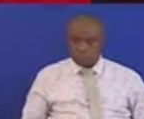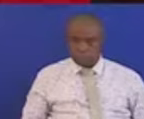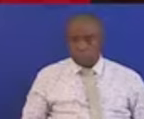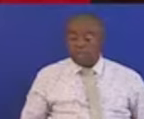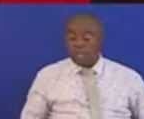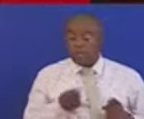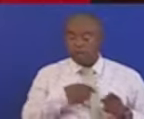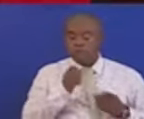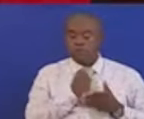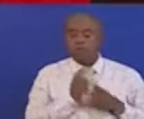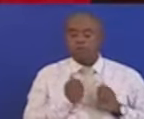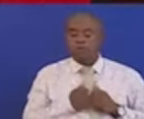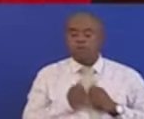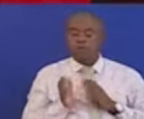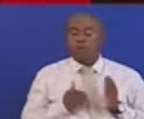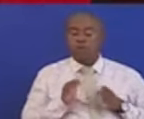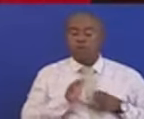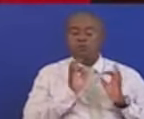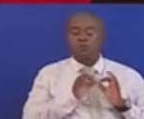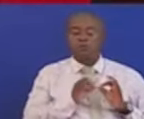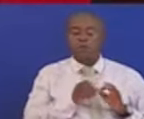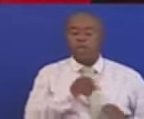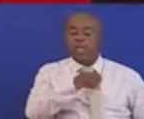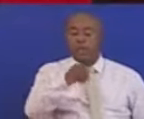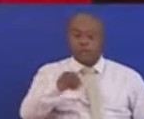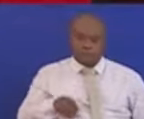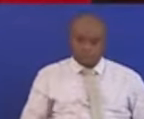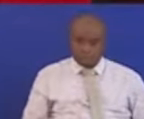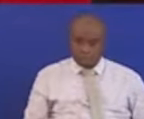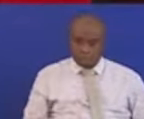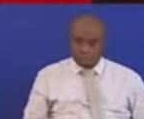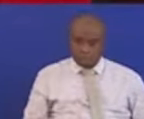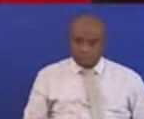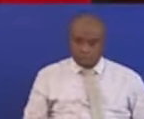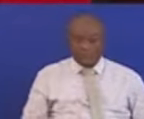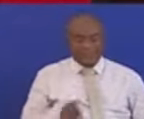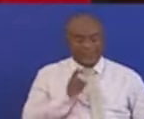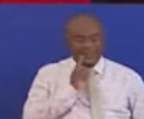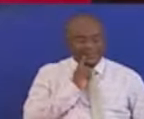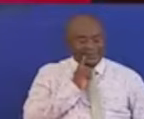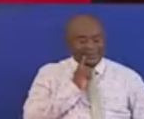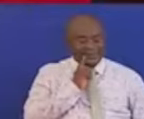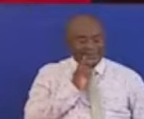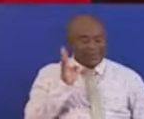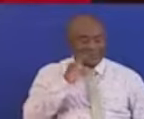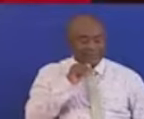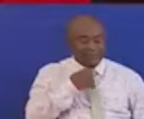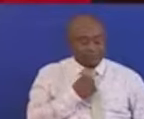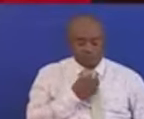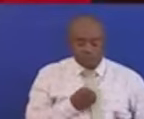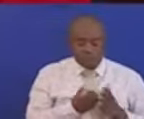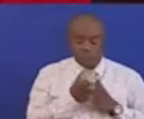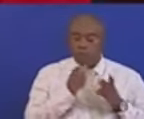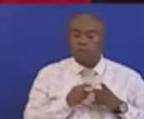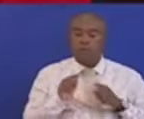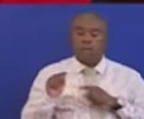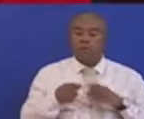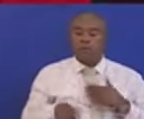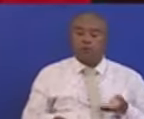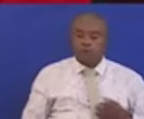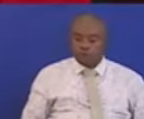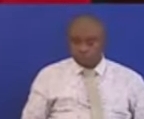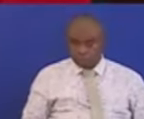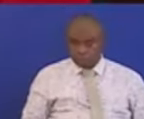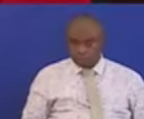kuitun Bora Ya ardhelia tutak kuwa na migo MH eshima